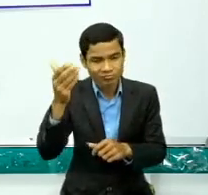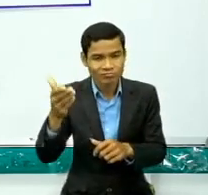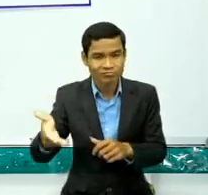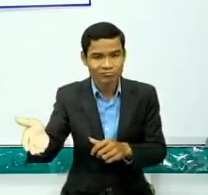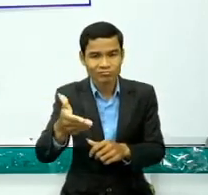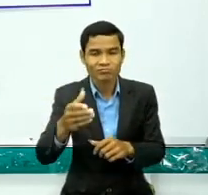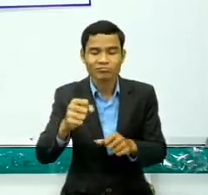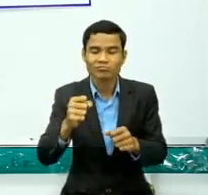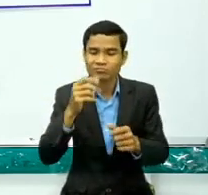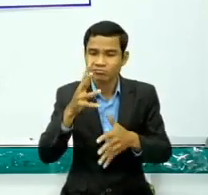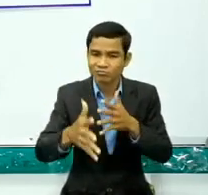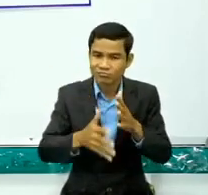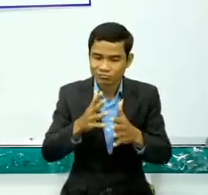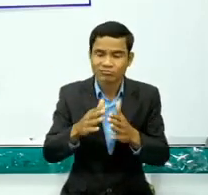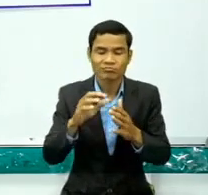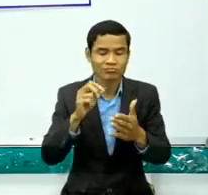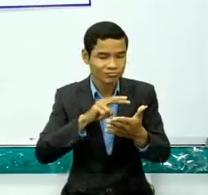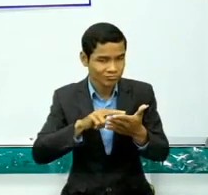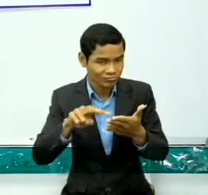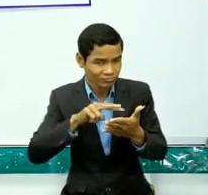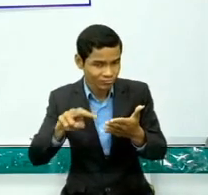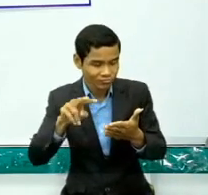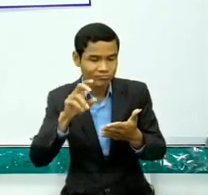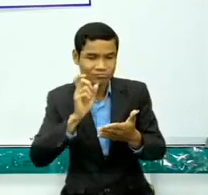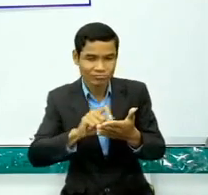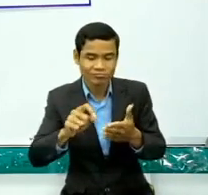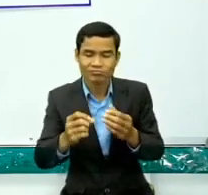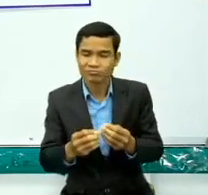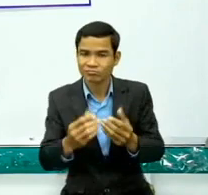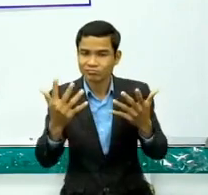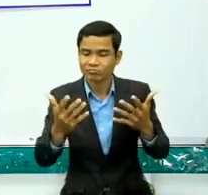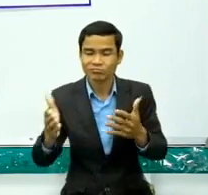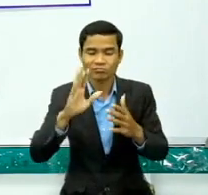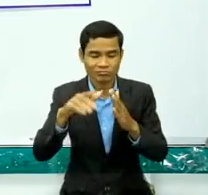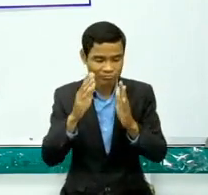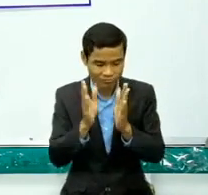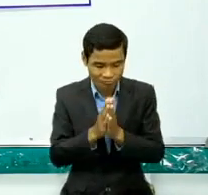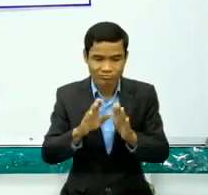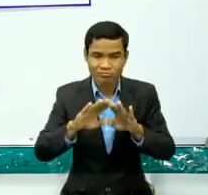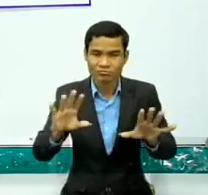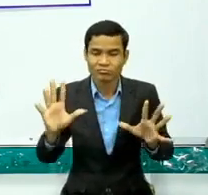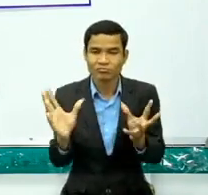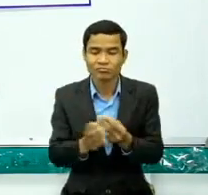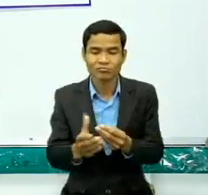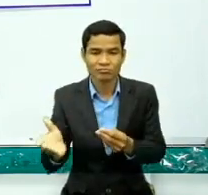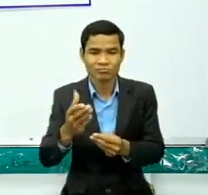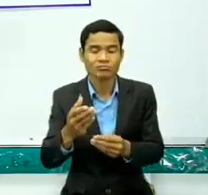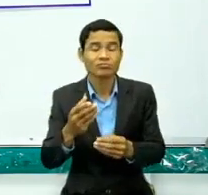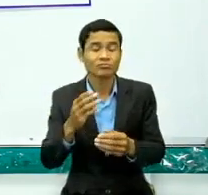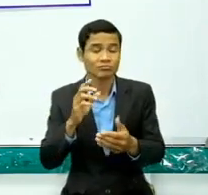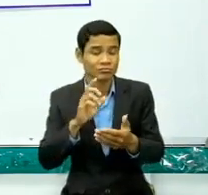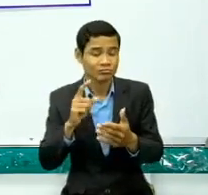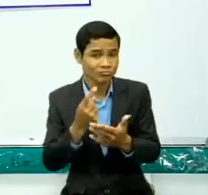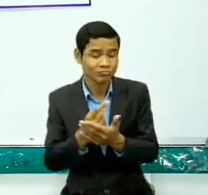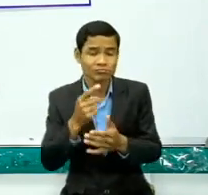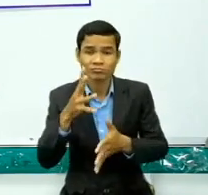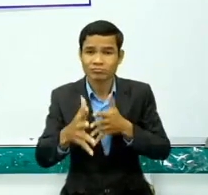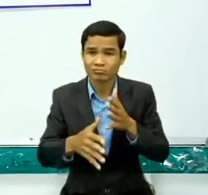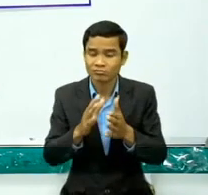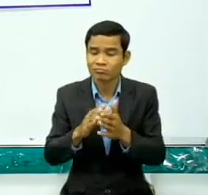នឹងចេះអានចេះសរសេរឲ្យបានច្រើនណាអរគុណដល់កូនកូនដែលបានចូលរួមអានអត្ថបទហើយនឹ